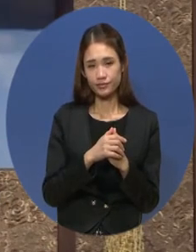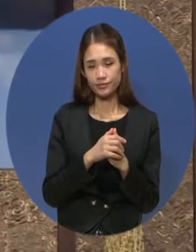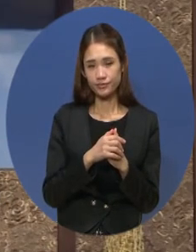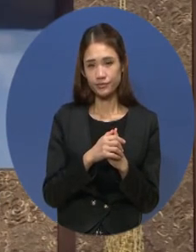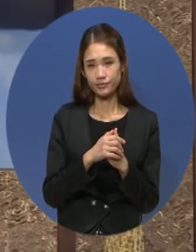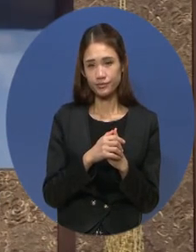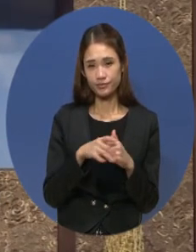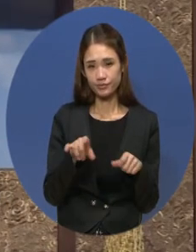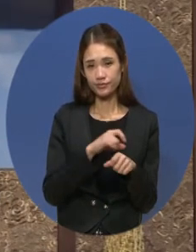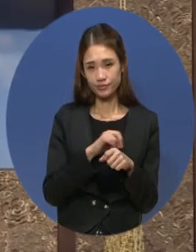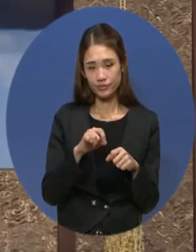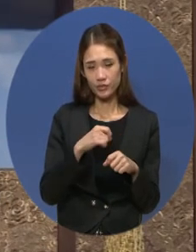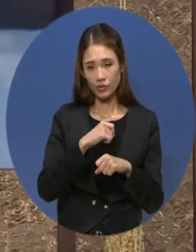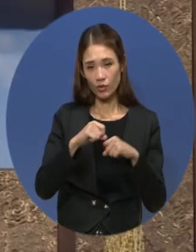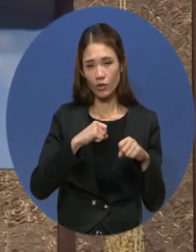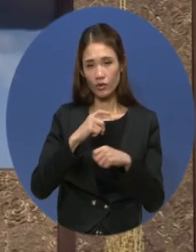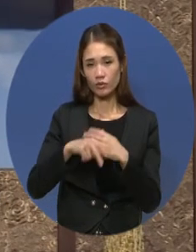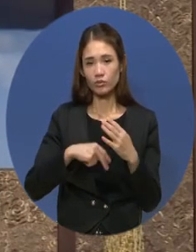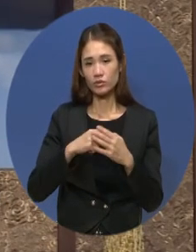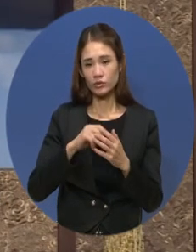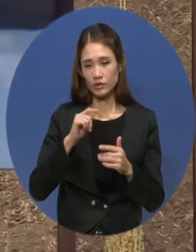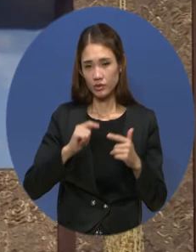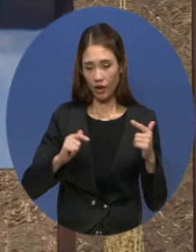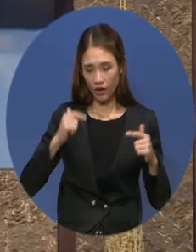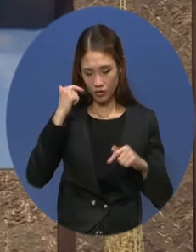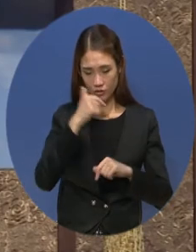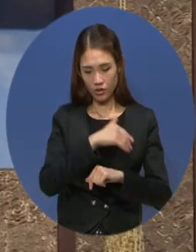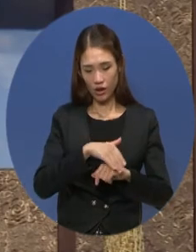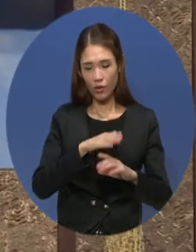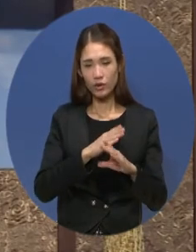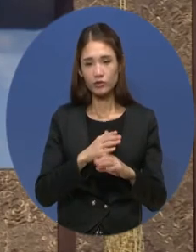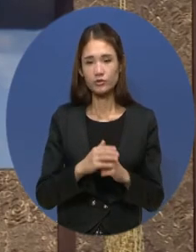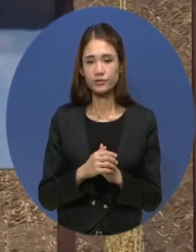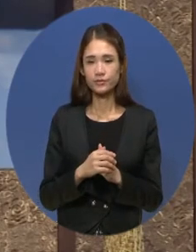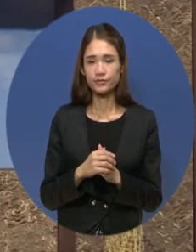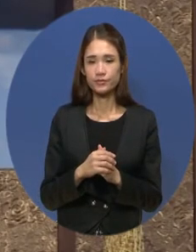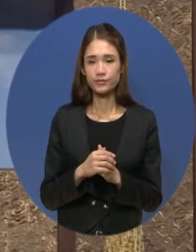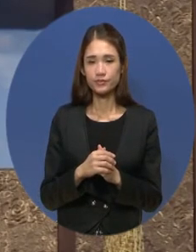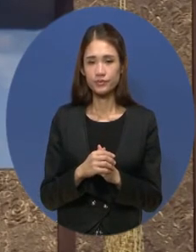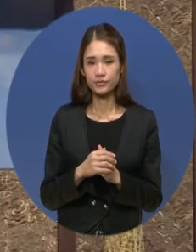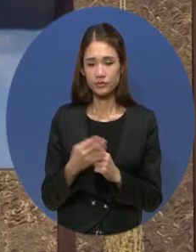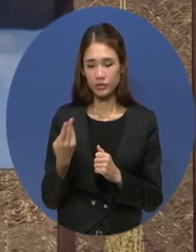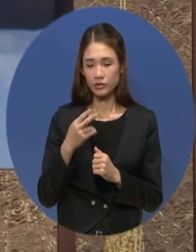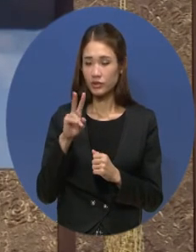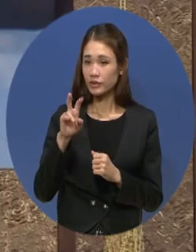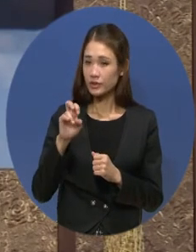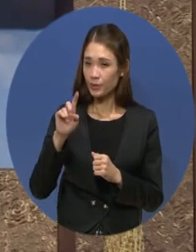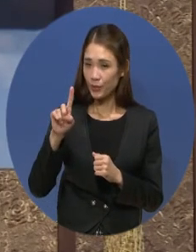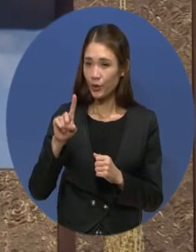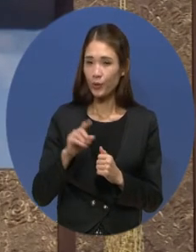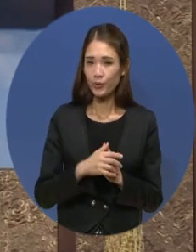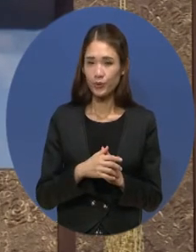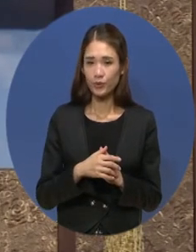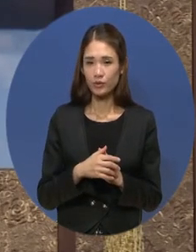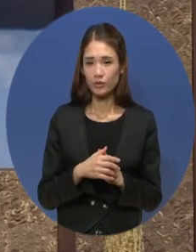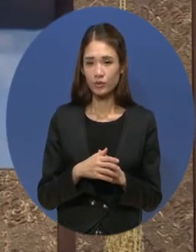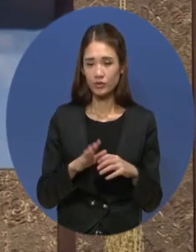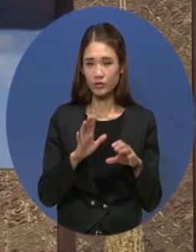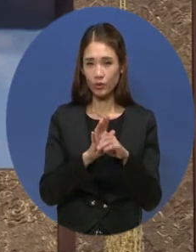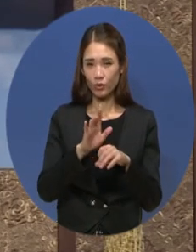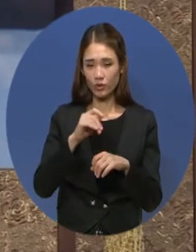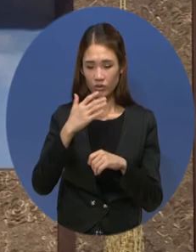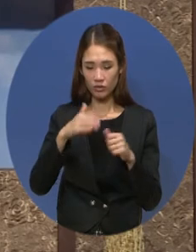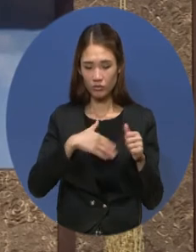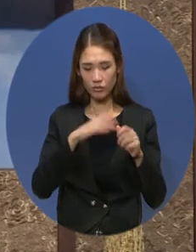모 투표할 등 프로그램도 다양하게 배액 할 수가 있구요 그래서 어 2021 년도에는 코로나